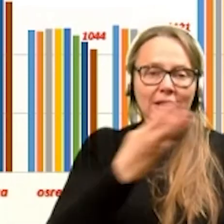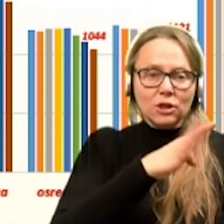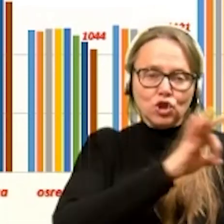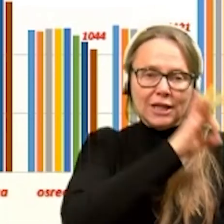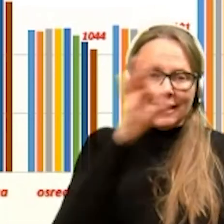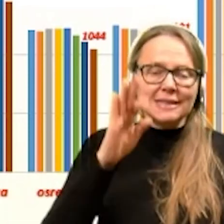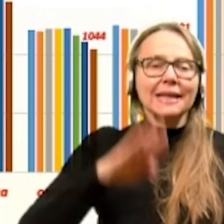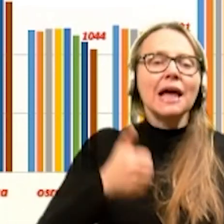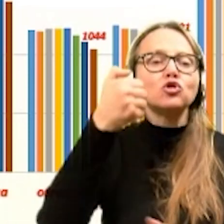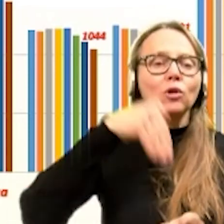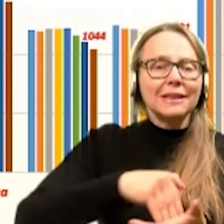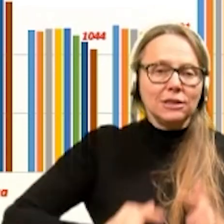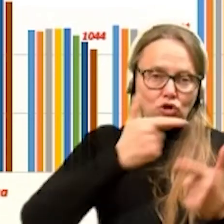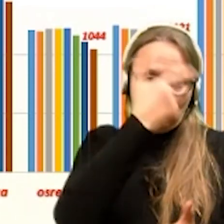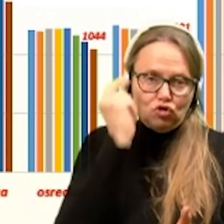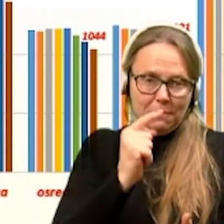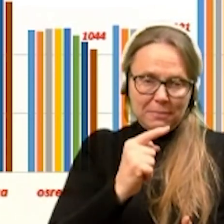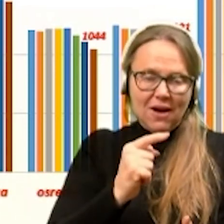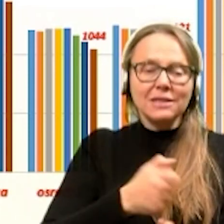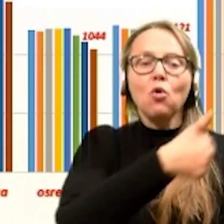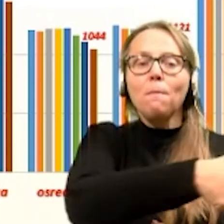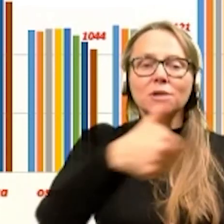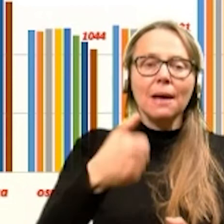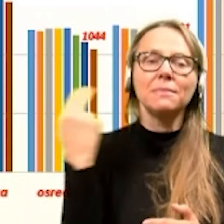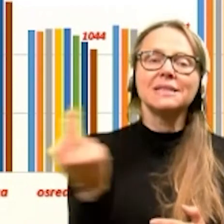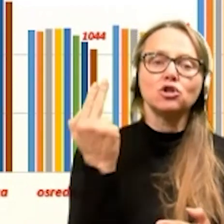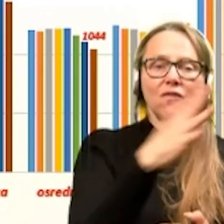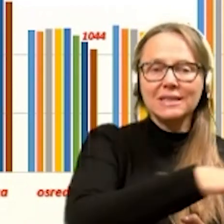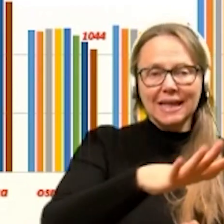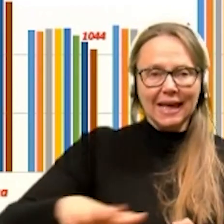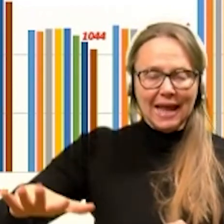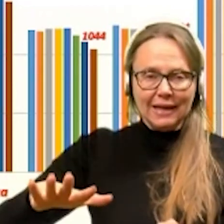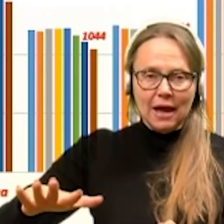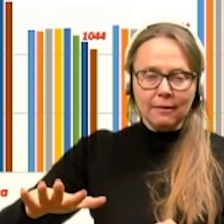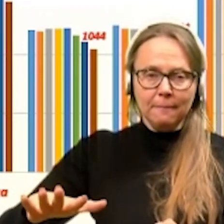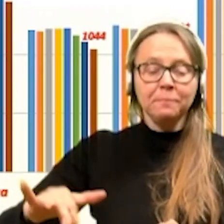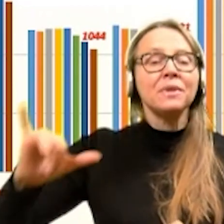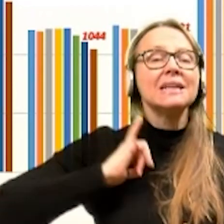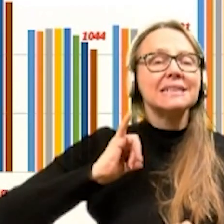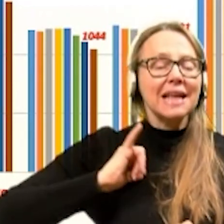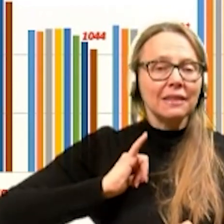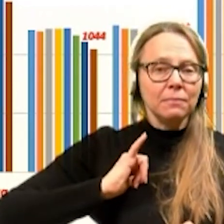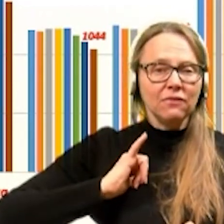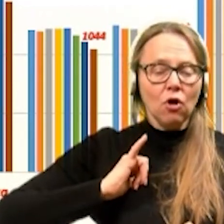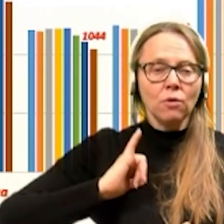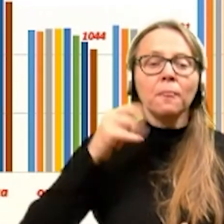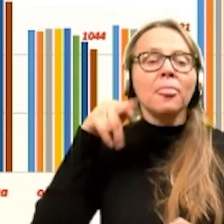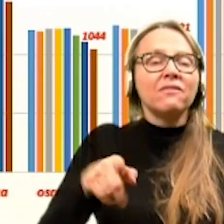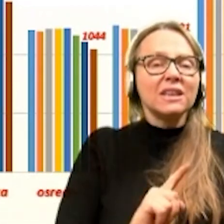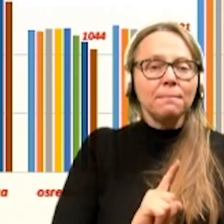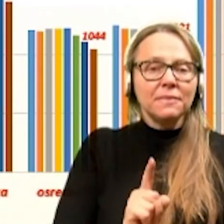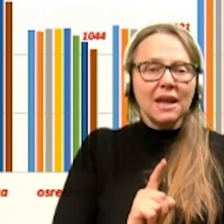na 100 tisoč prebivalcev v posameznih slovenskih regijah. No, zanimivo je, da v tem